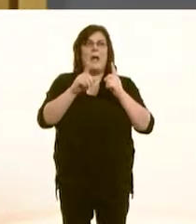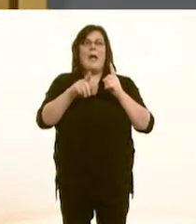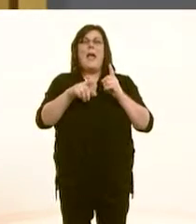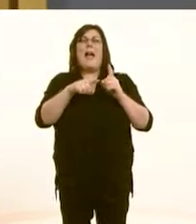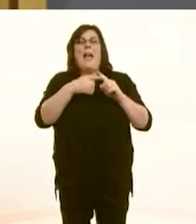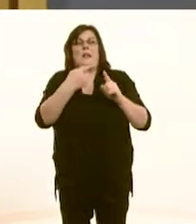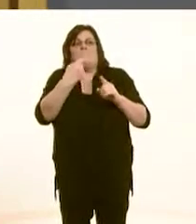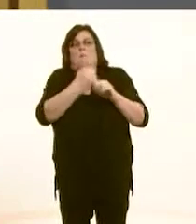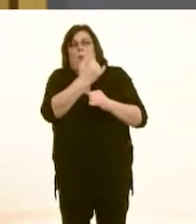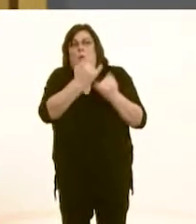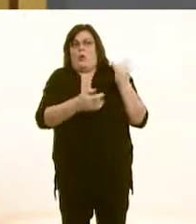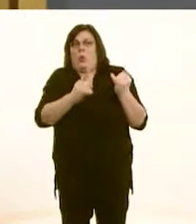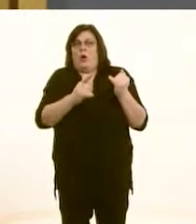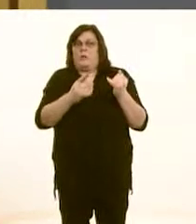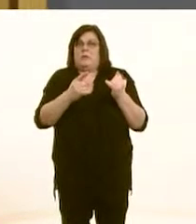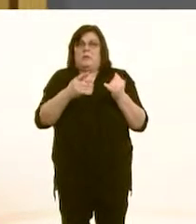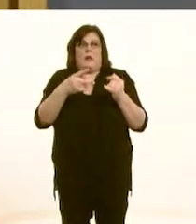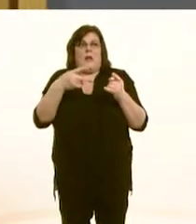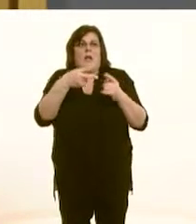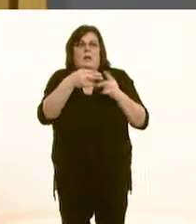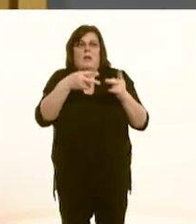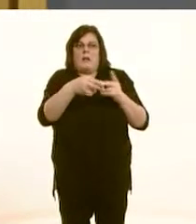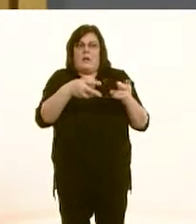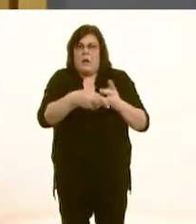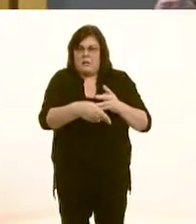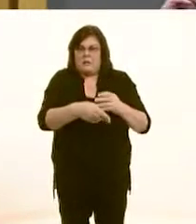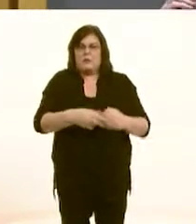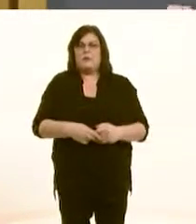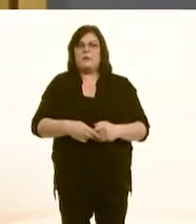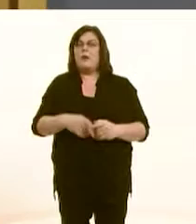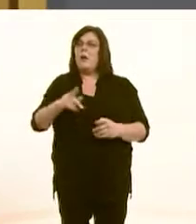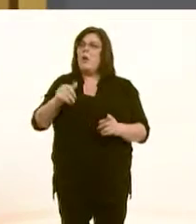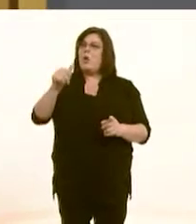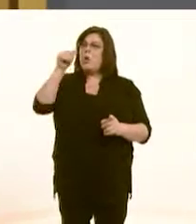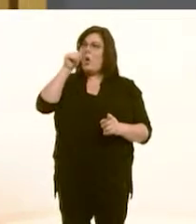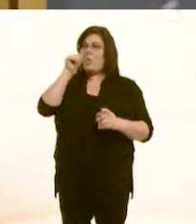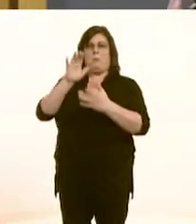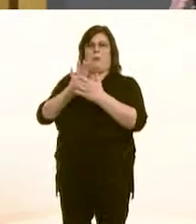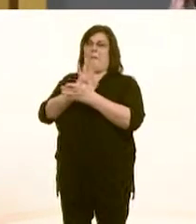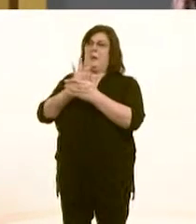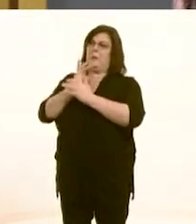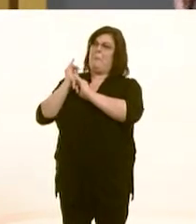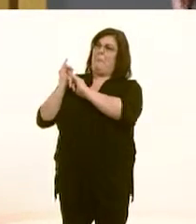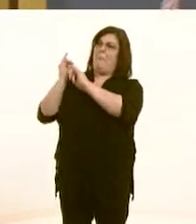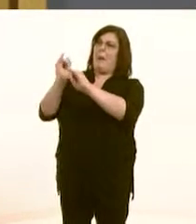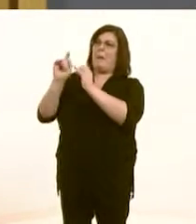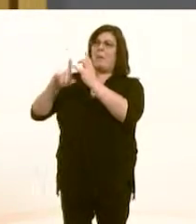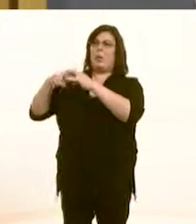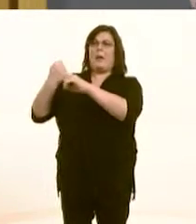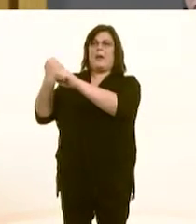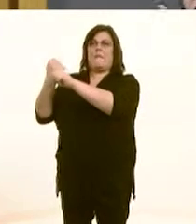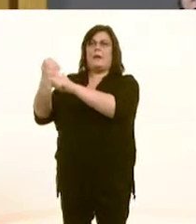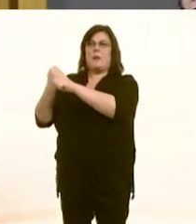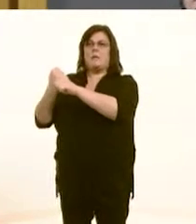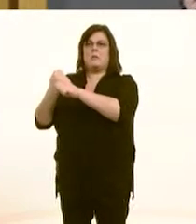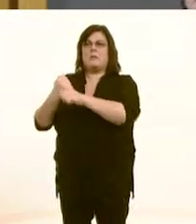i'r Cyngor Cyllido Addysg Uwch. I chi'n cyn iawn I baio Llywodraeth San Steffan am hyn, ac dwi'n rannu y beniadaeth yna, dyle hwn